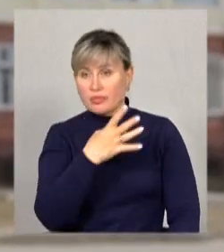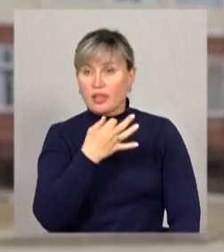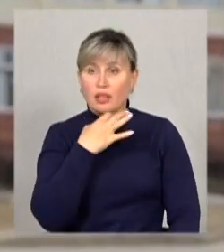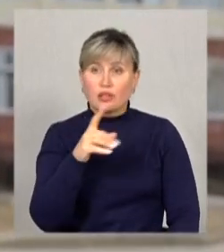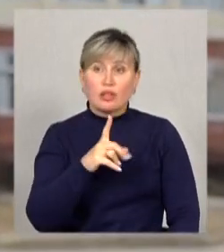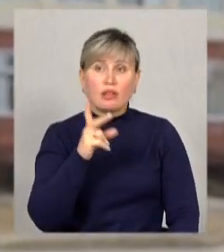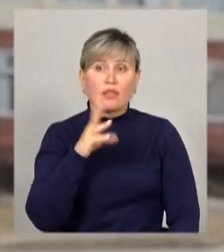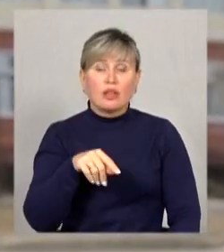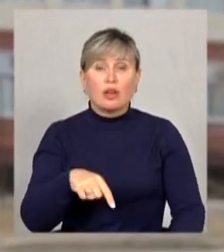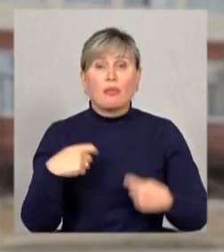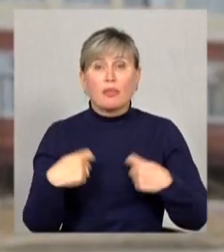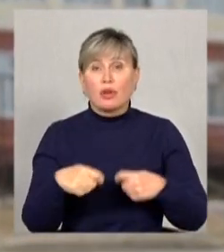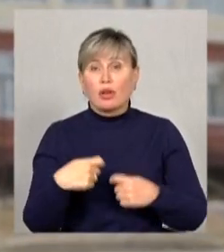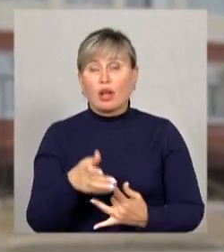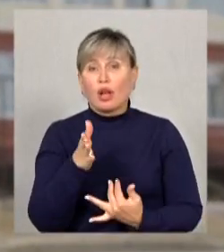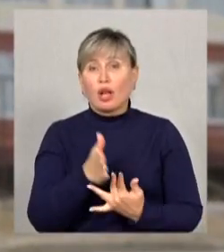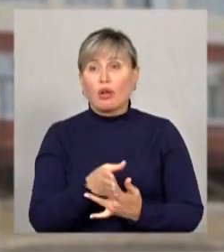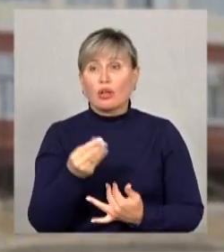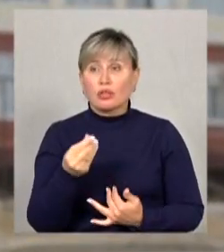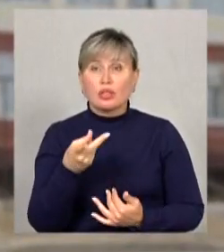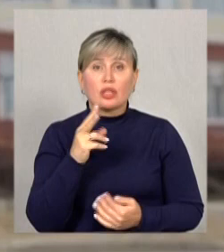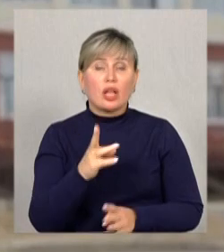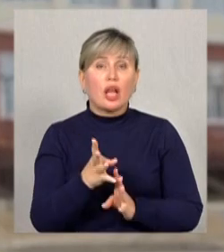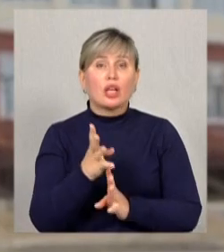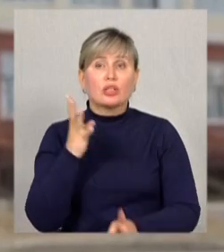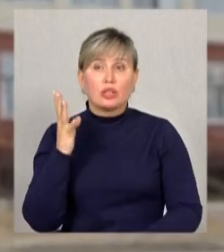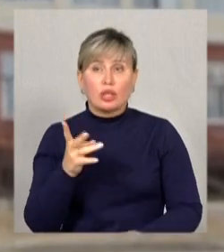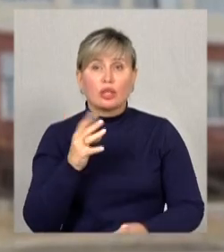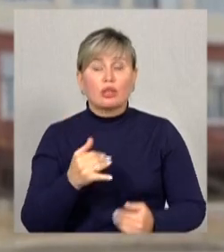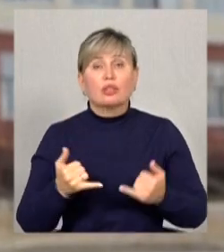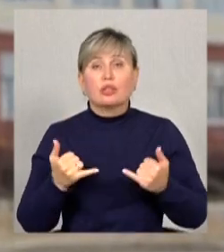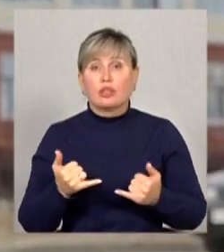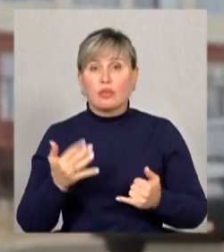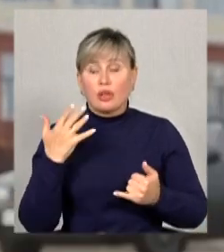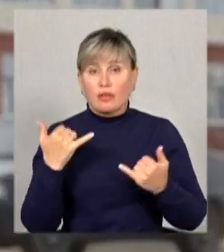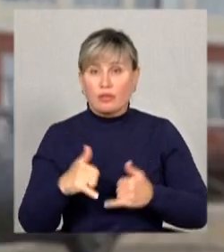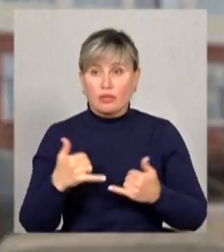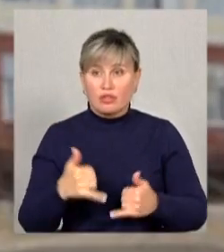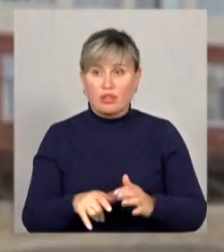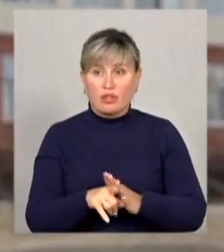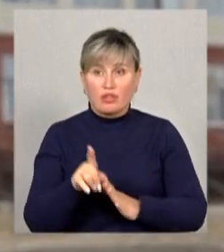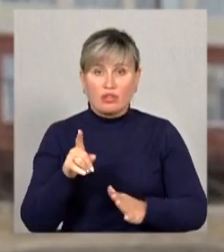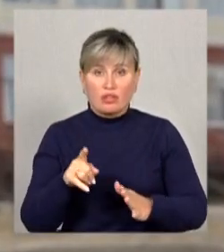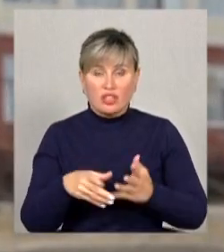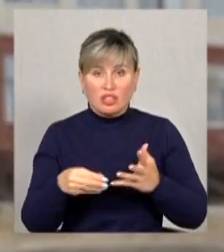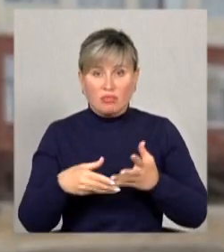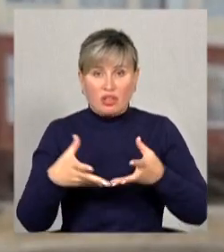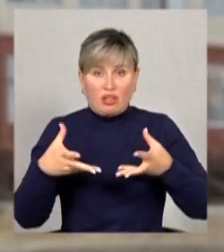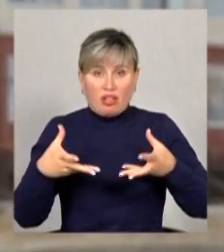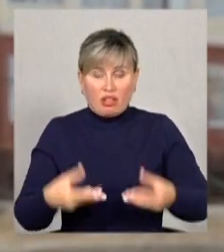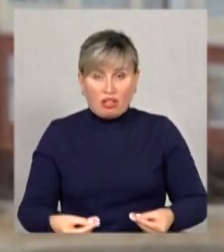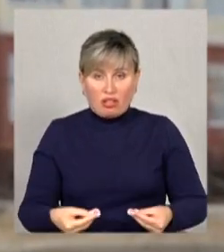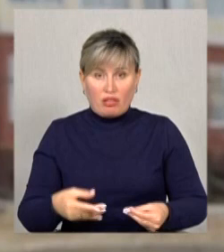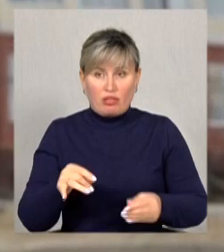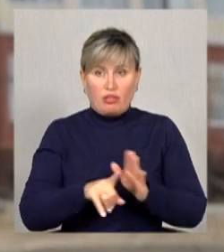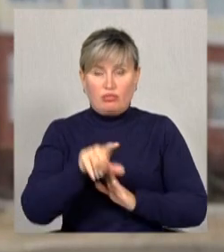что квартиры здесь продавали по льготной цене для очередников. Но теперь, когда фундамент стал оседать и дал глубокие трещины, люди